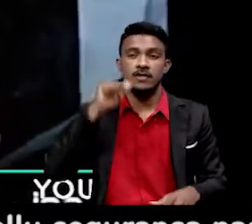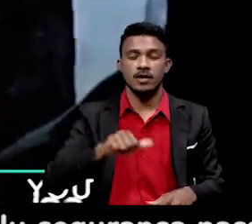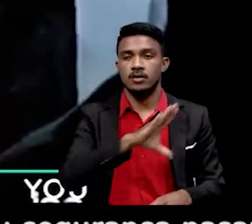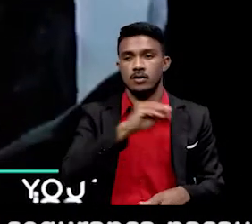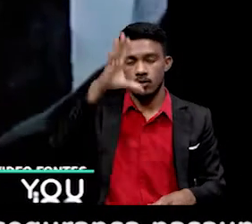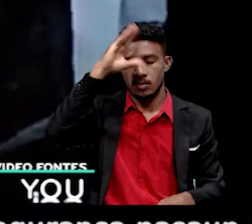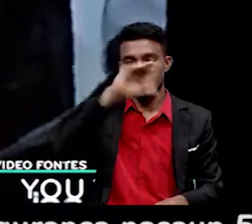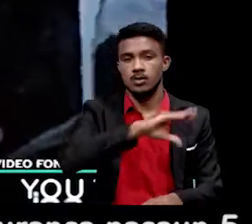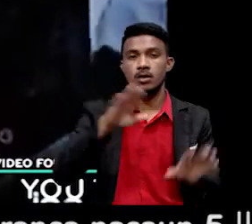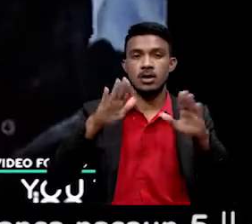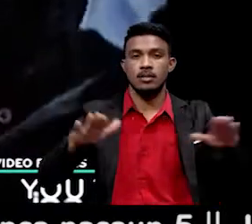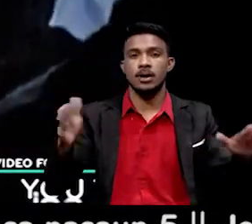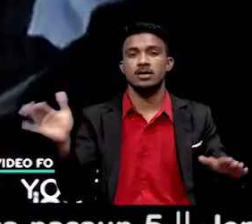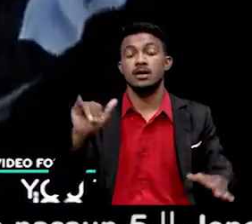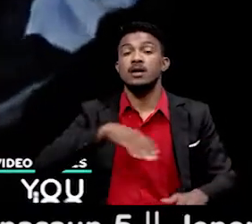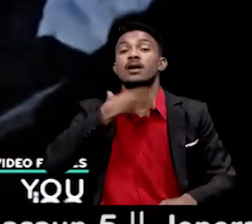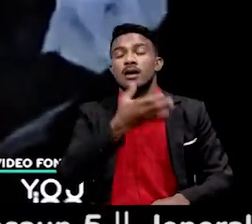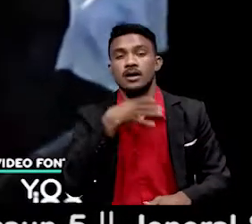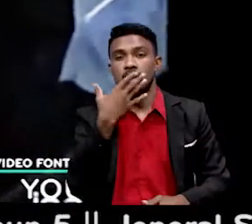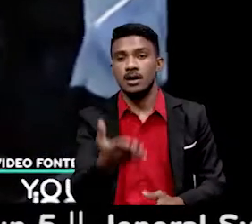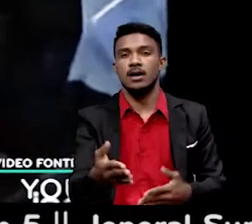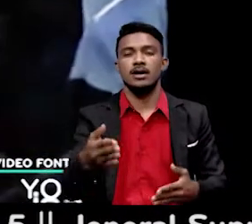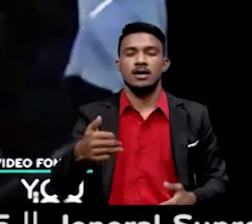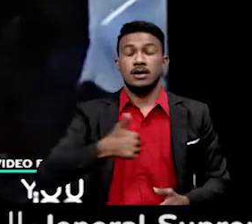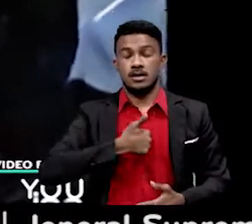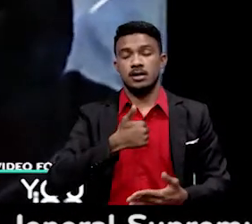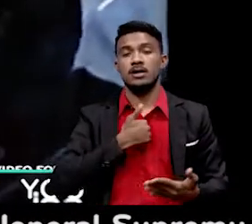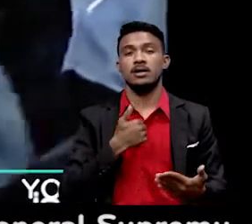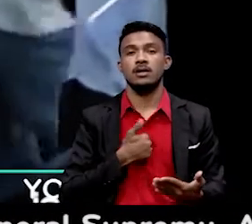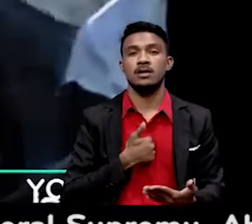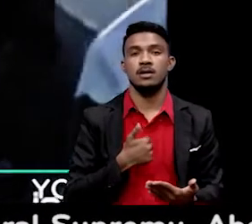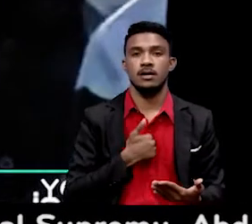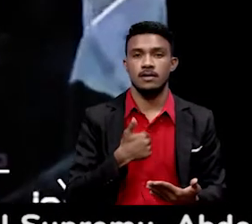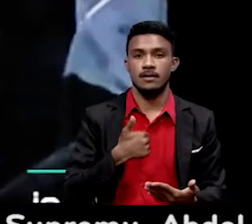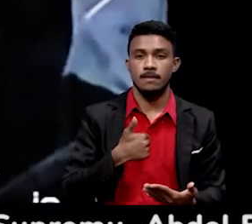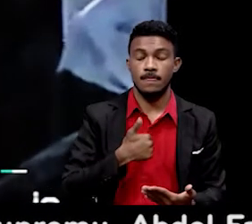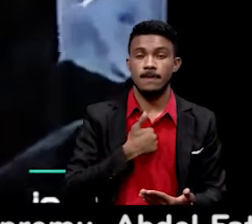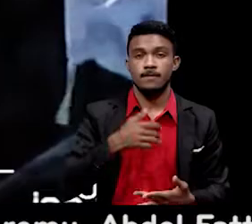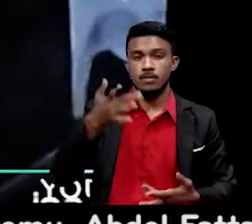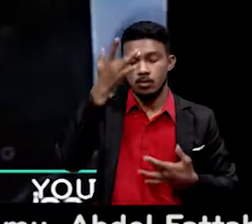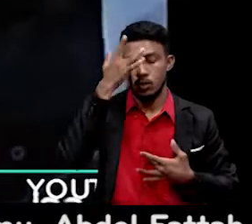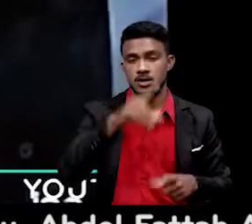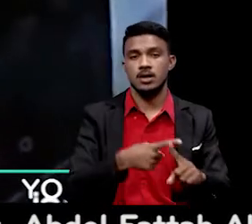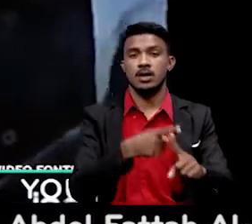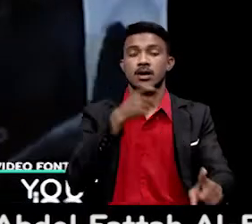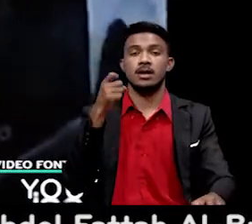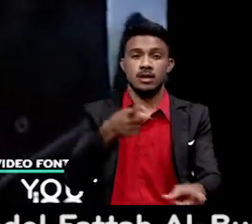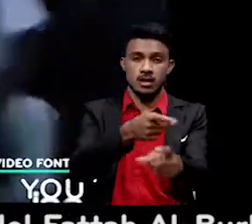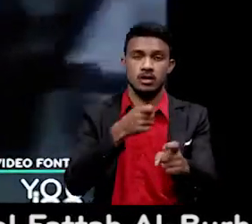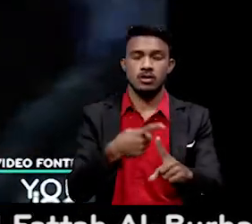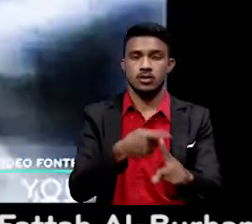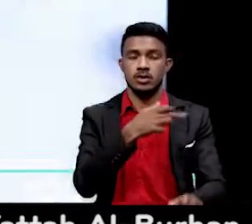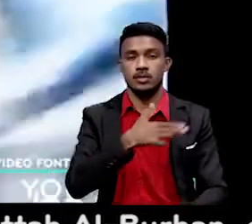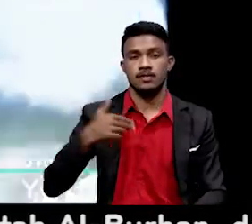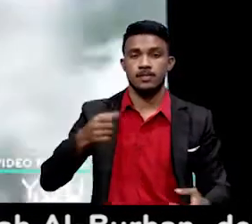barrix sira hakilar. No senti moras ne behetan tiro, russi militar, Indonésia. E momento na ba,